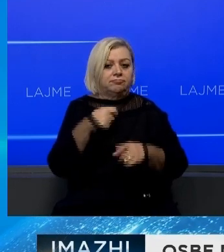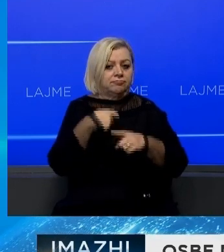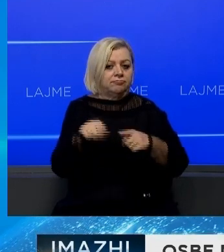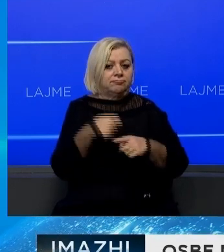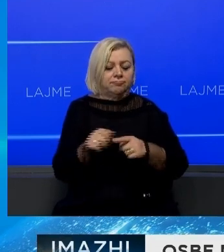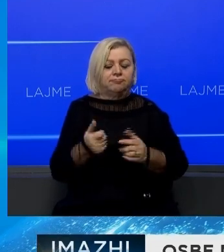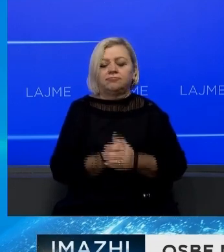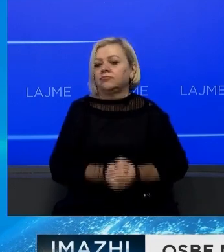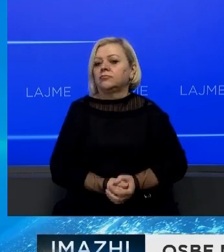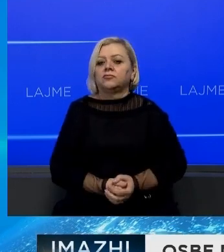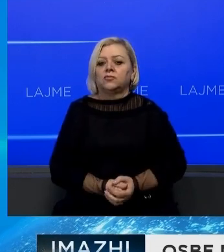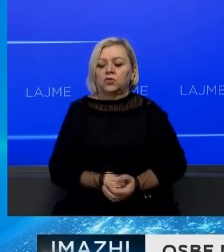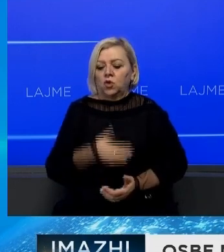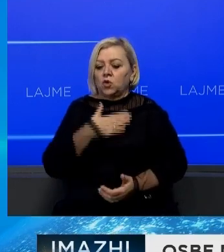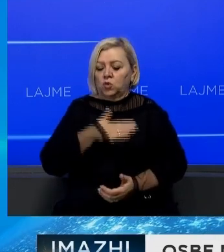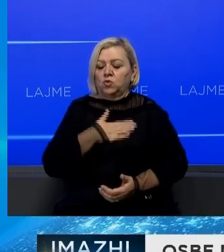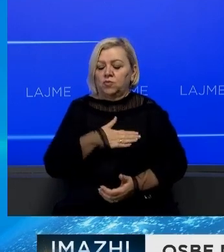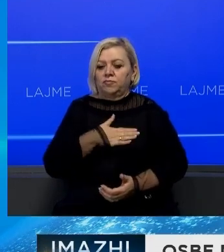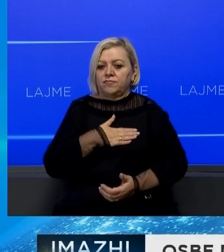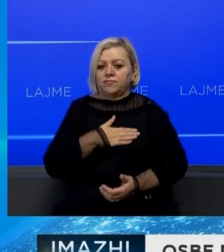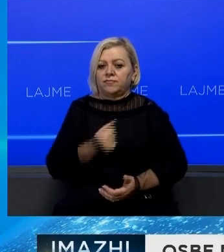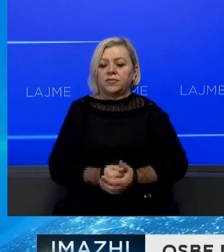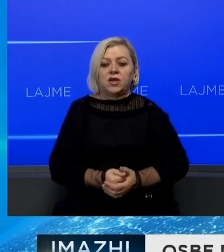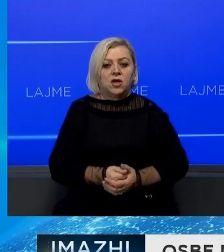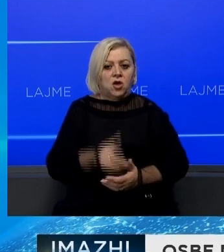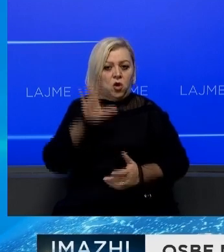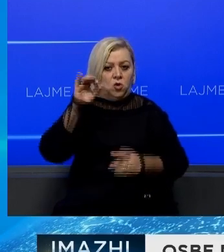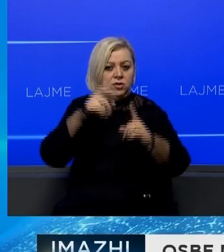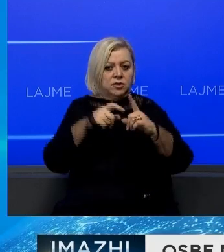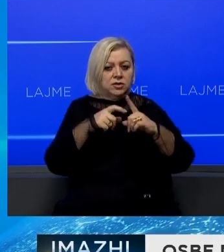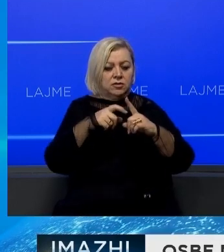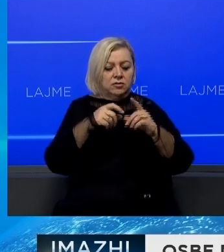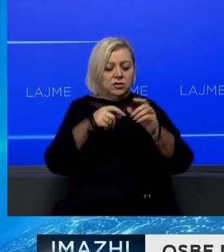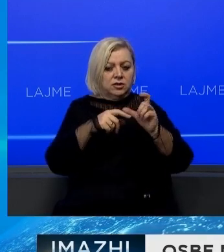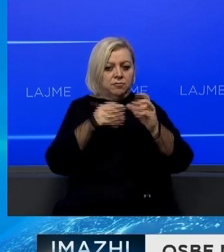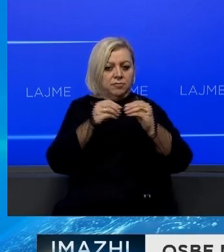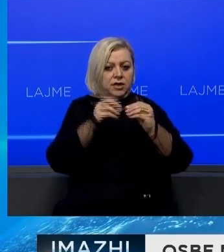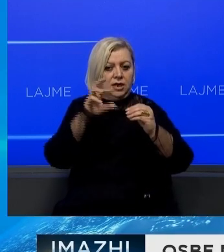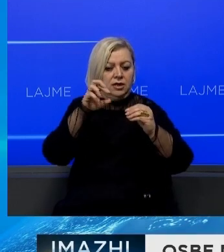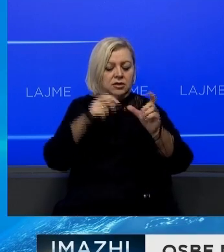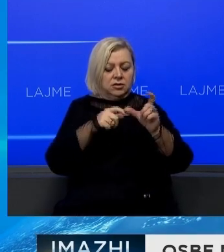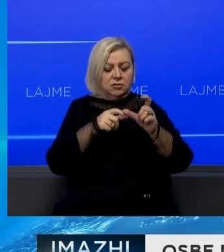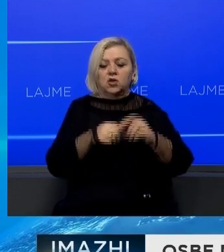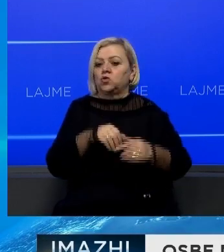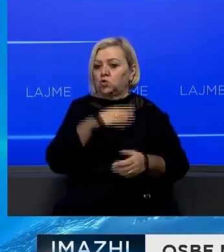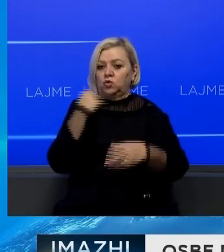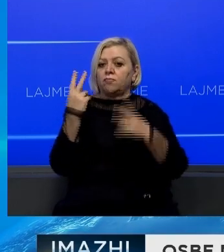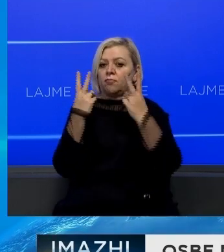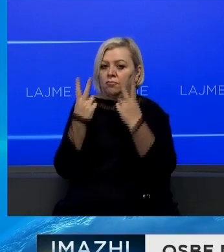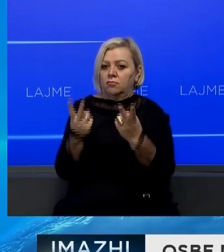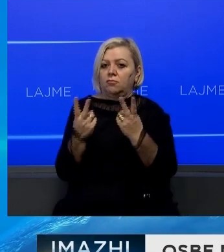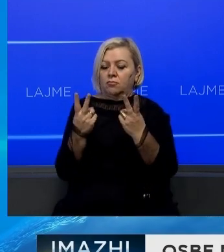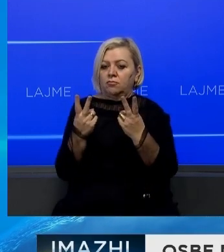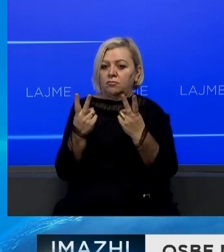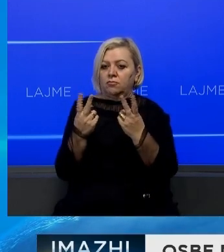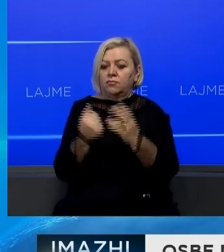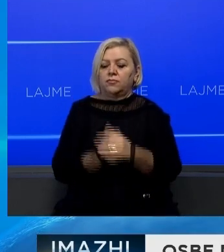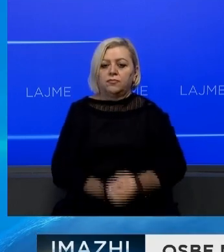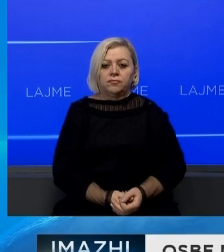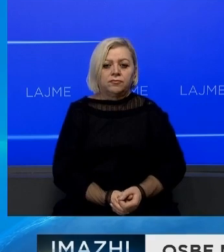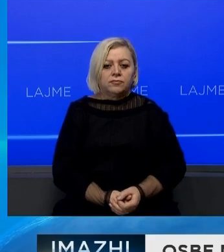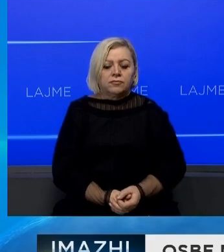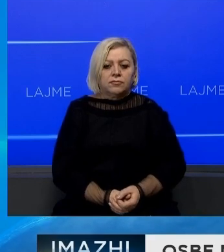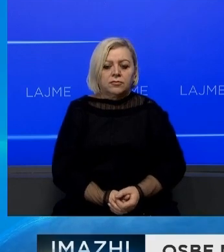të nënvizoj, përsa i përket misionit të SBS në Kosovë, është atë të rëndësishme që